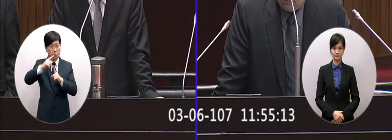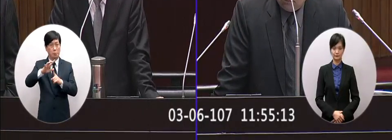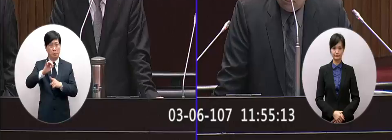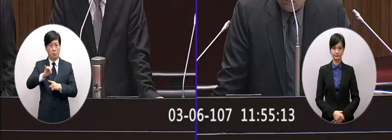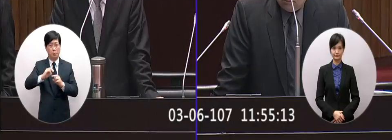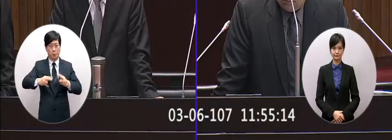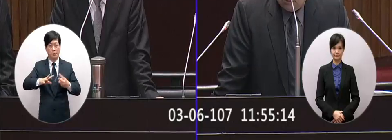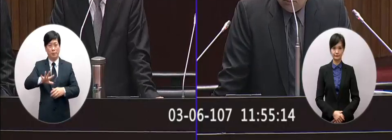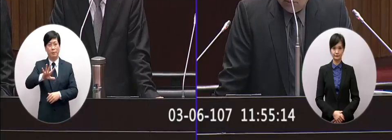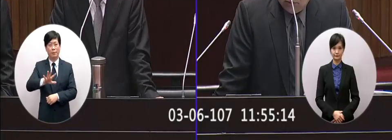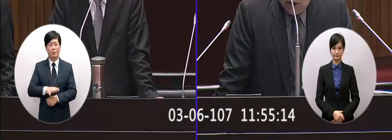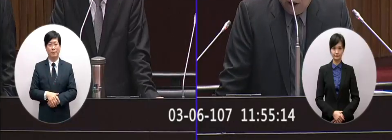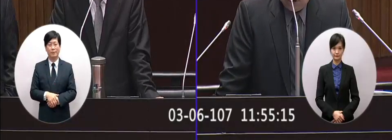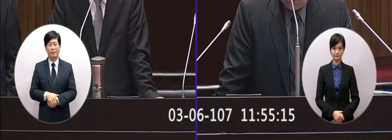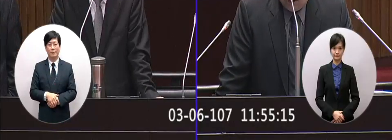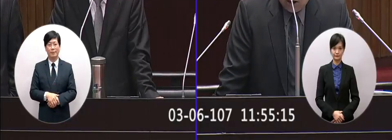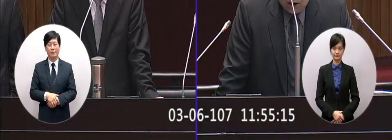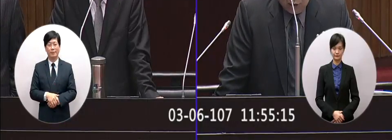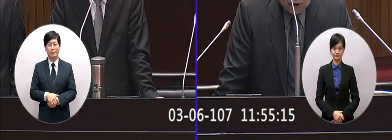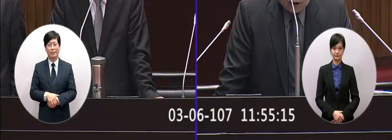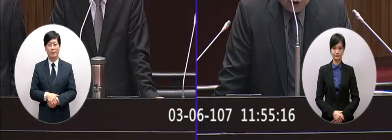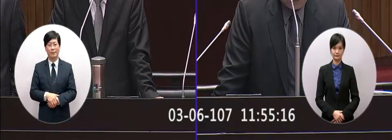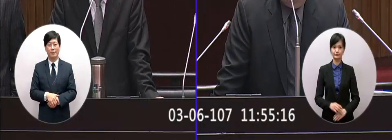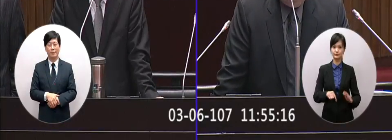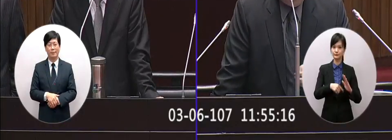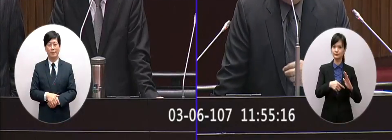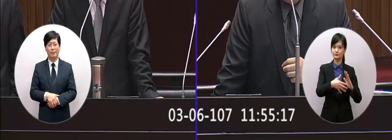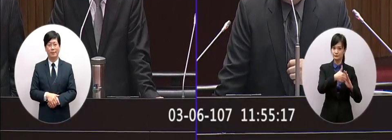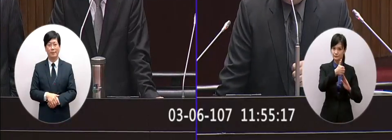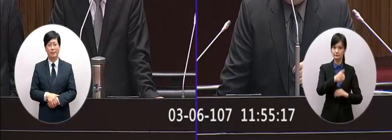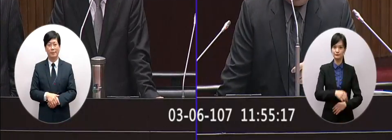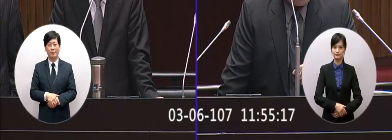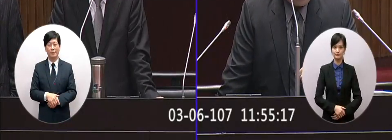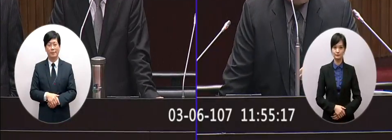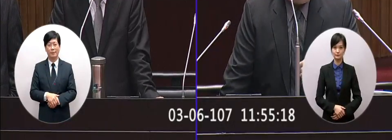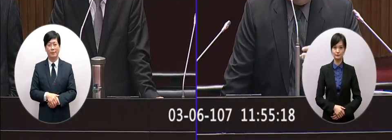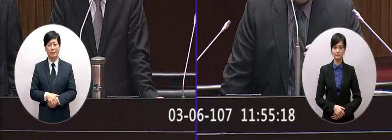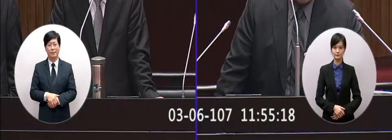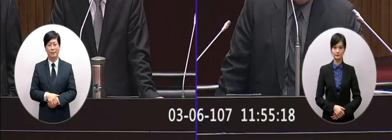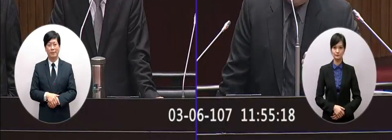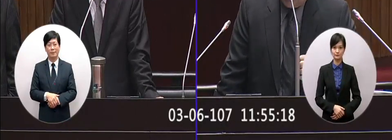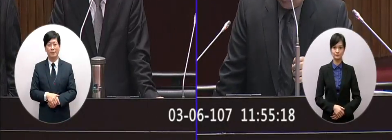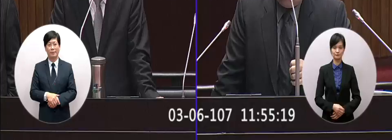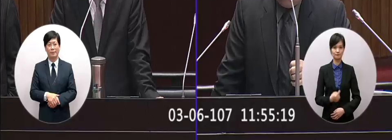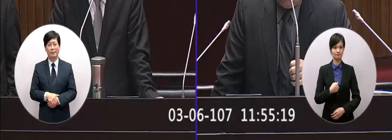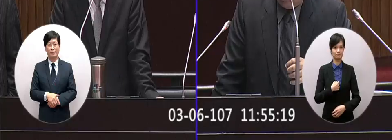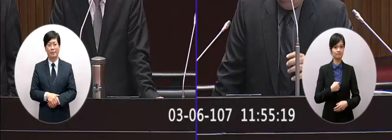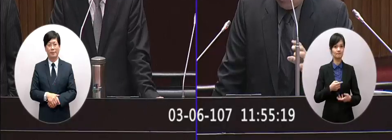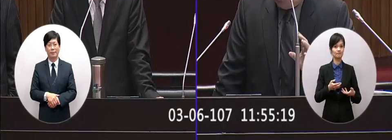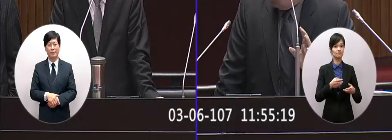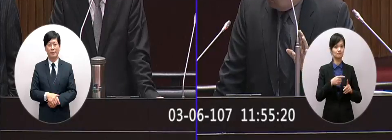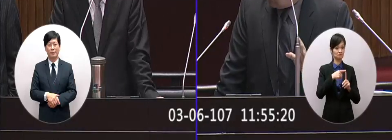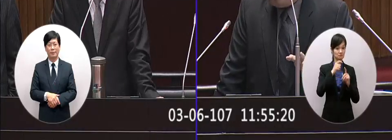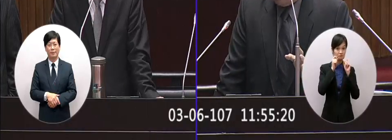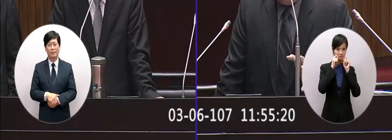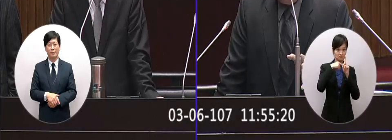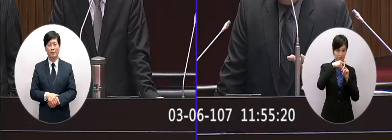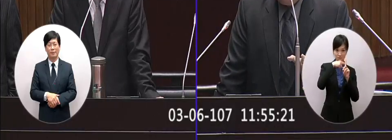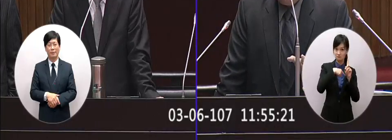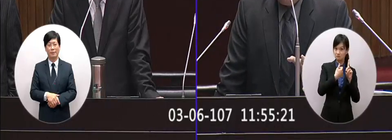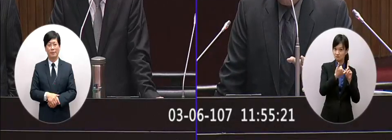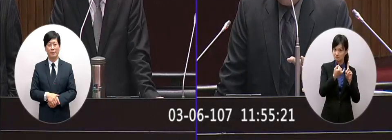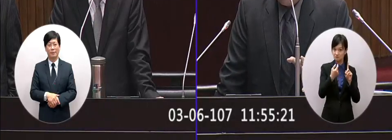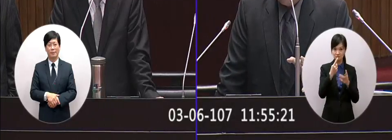应该是有改善才对。 好，我想院长值得这个部分的话，当然见仁见智。好，我们下一